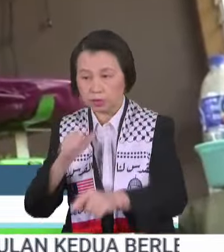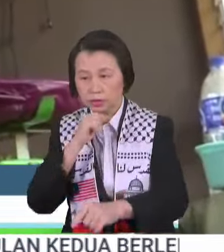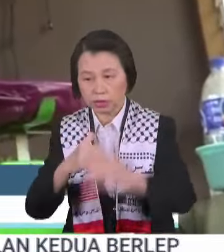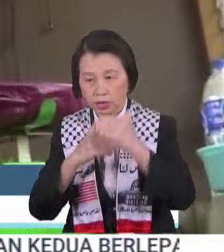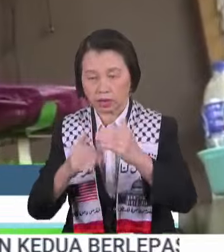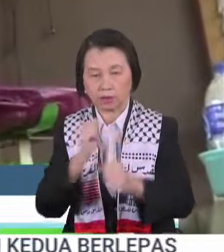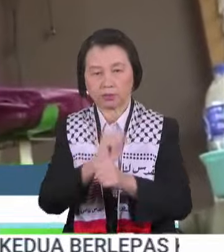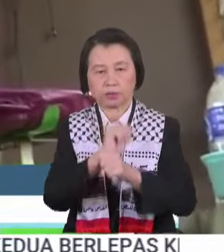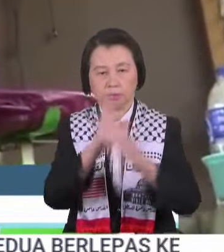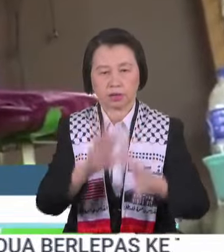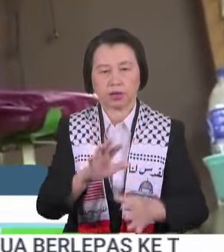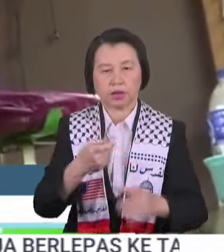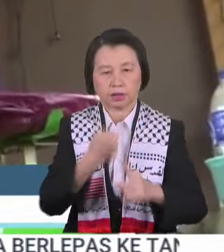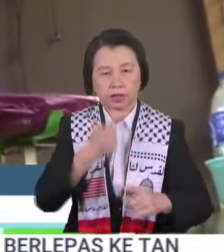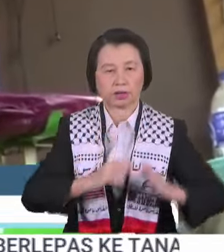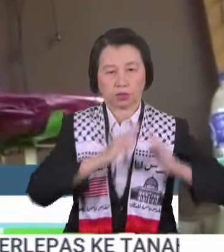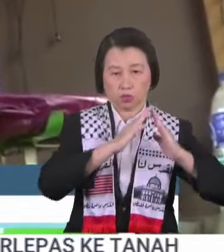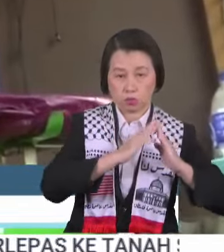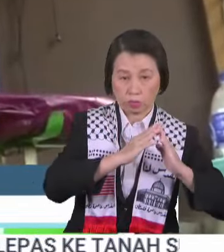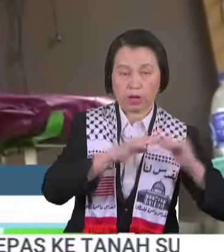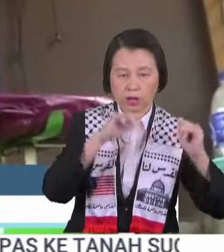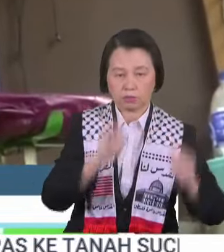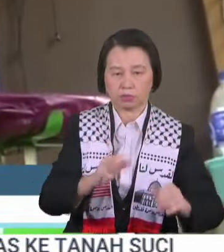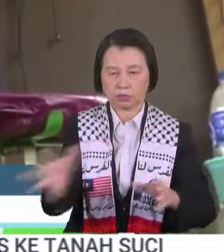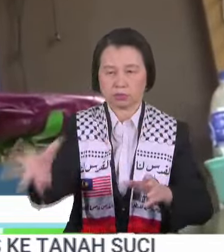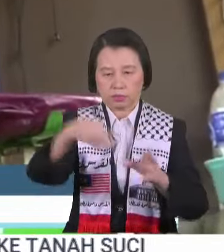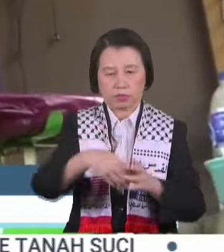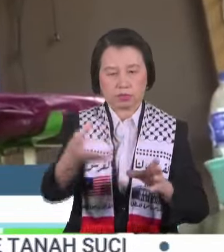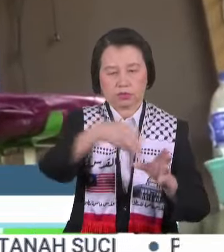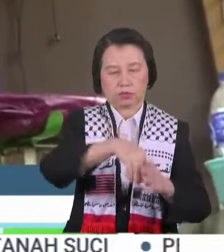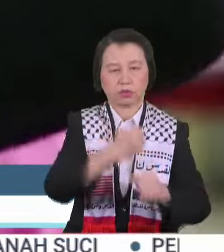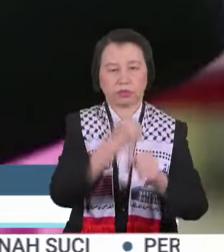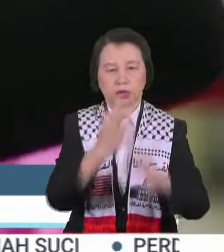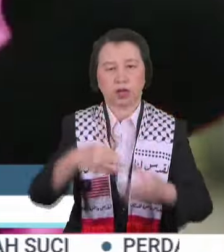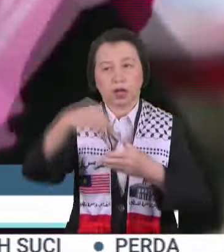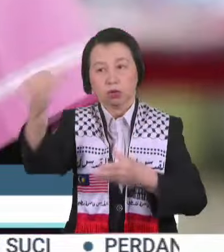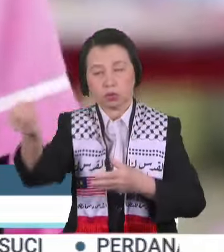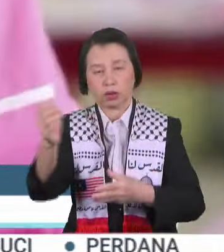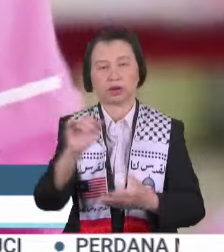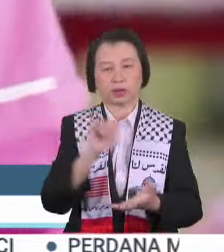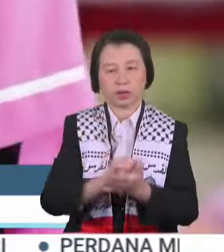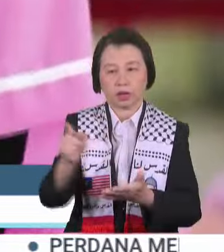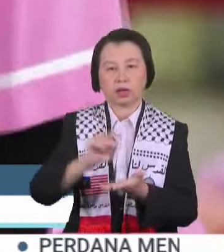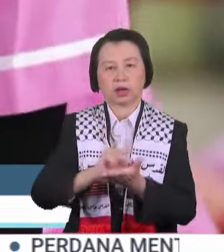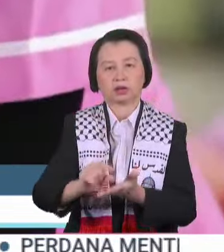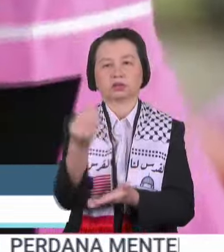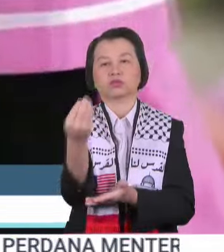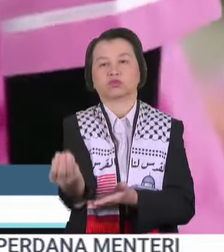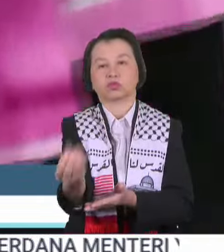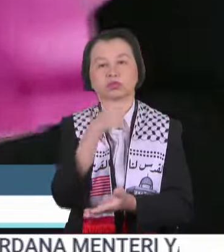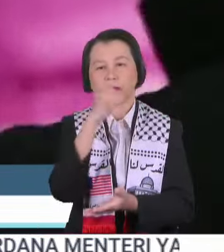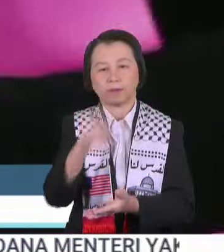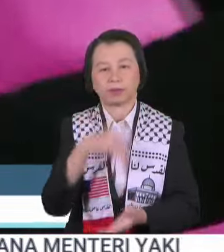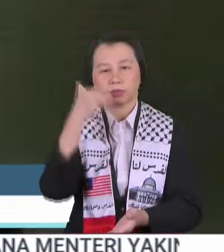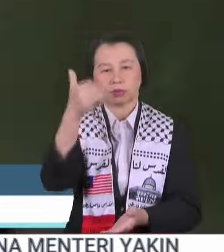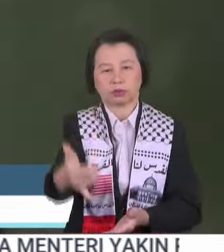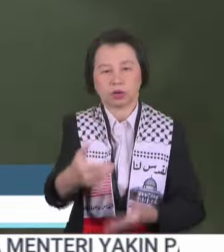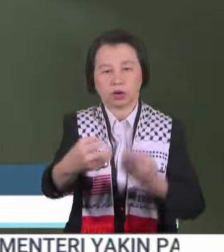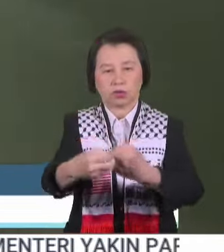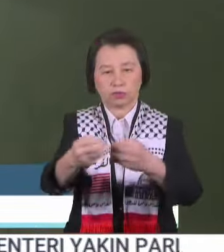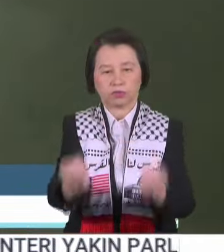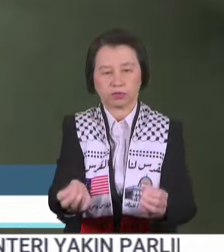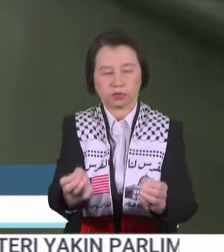dengan pekerja yang bekerja dari rumah dan boleh merekrut mana-mana pekerja asing di mana gajinya lebih murah dan tidak perlu hadir ke